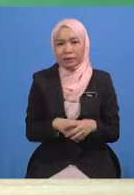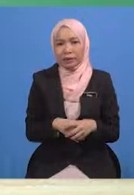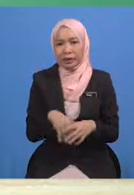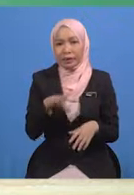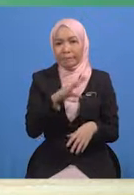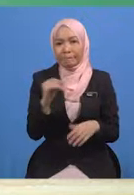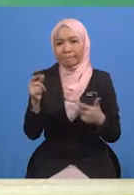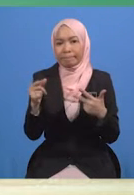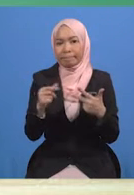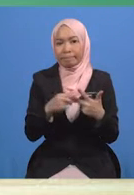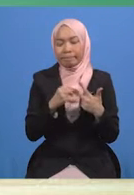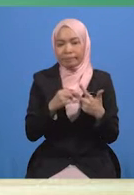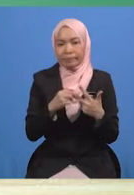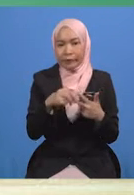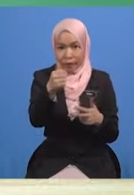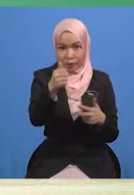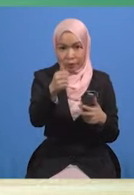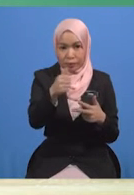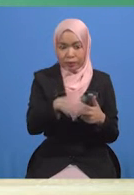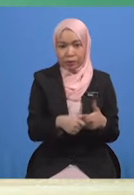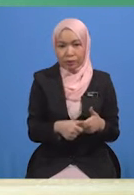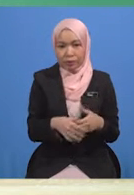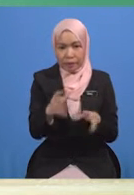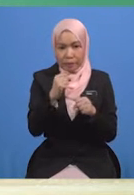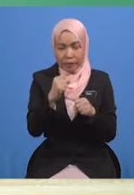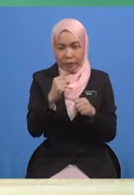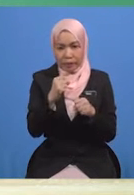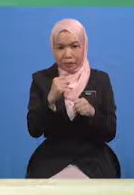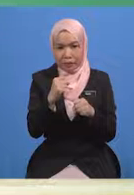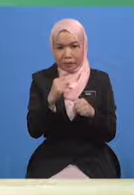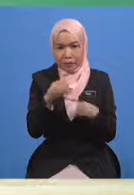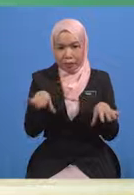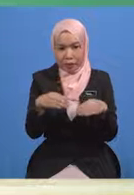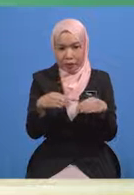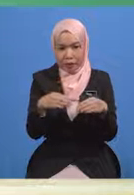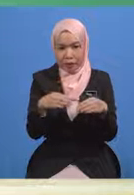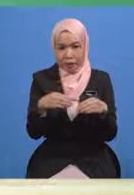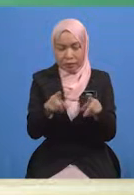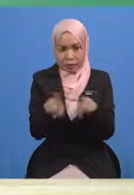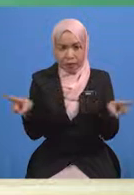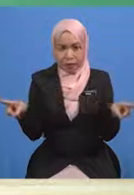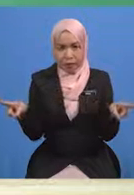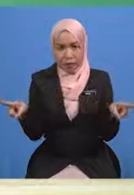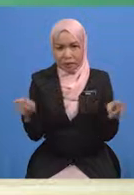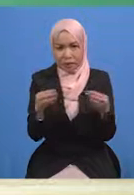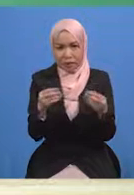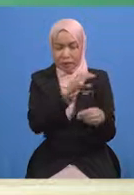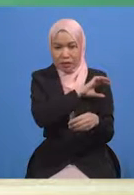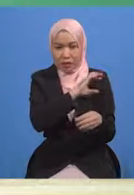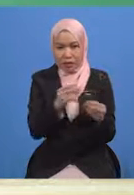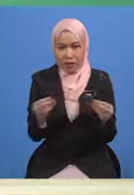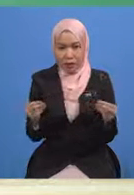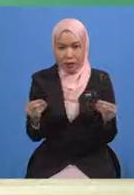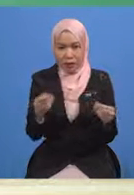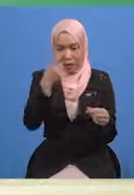Serta yang ketiga, kamu dapat membuat perbezaan kandungan